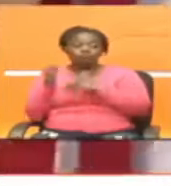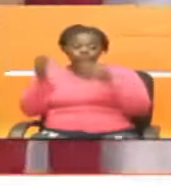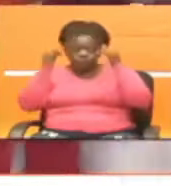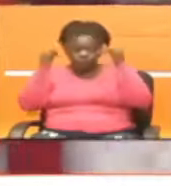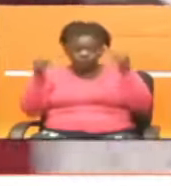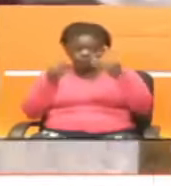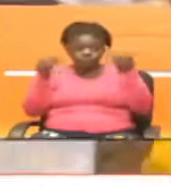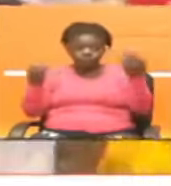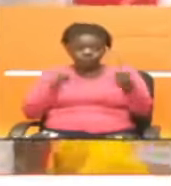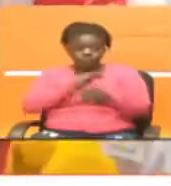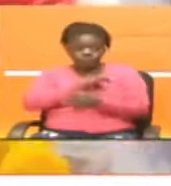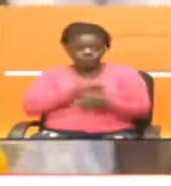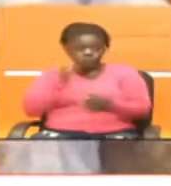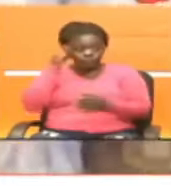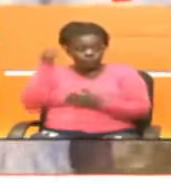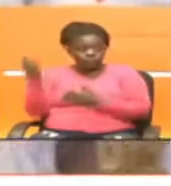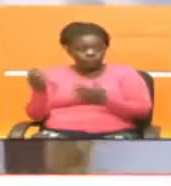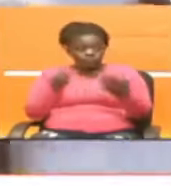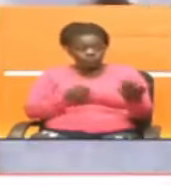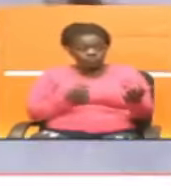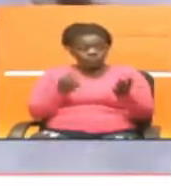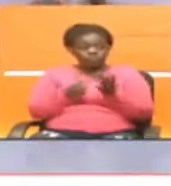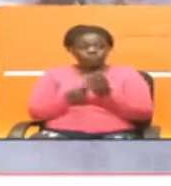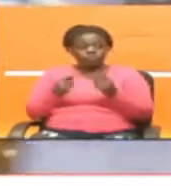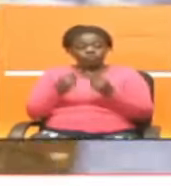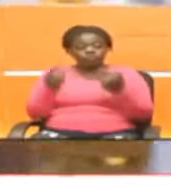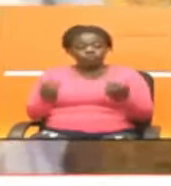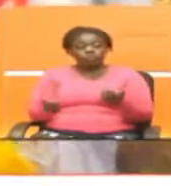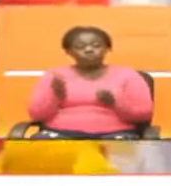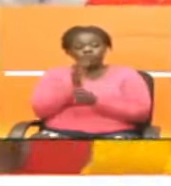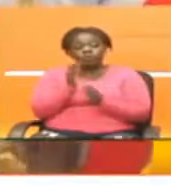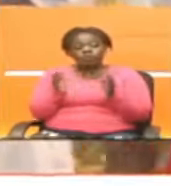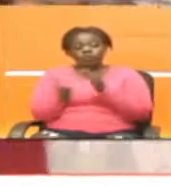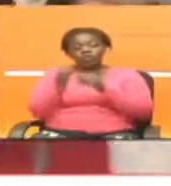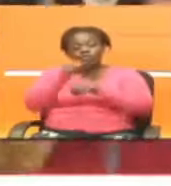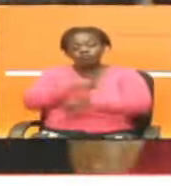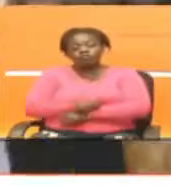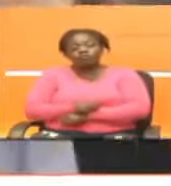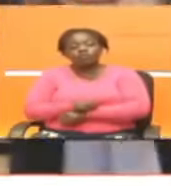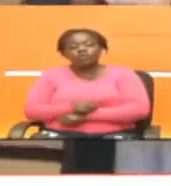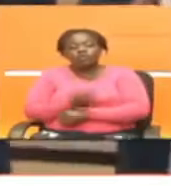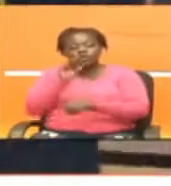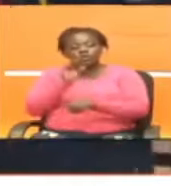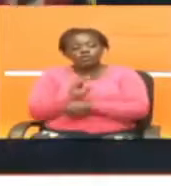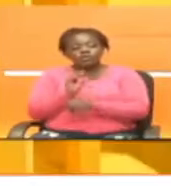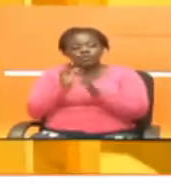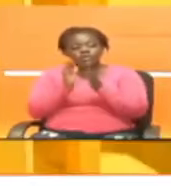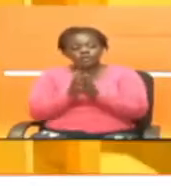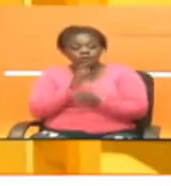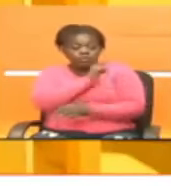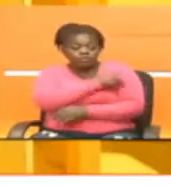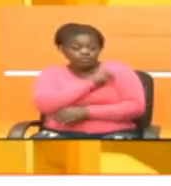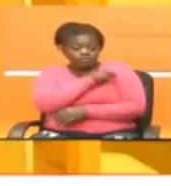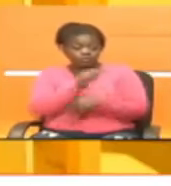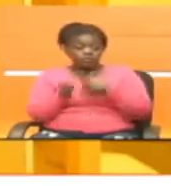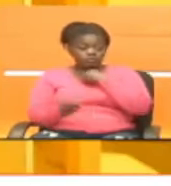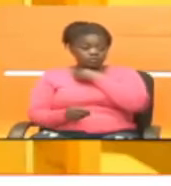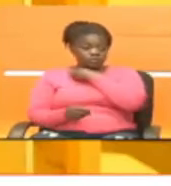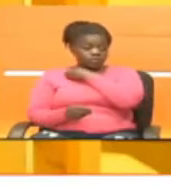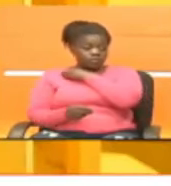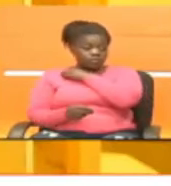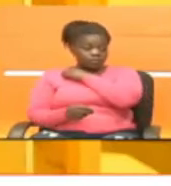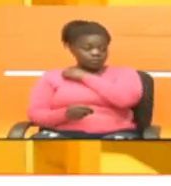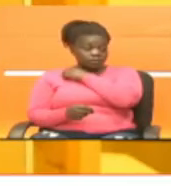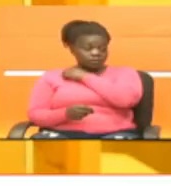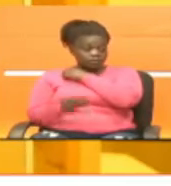have been saying that you are from Uganda. You are from Uganda. Indeed, for most of the